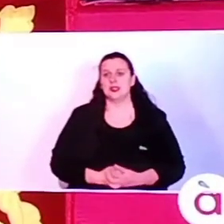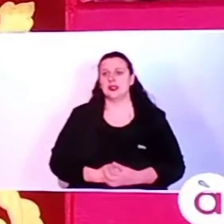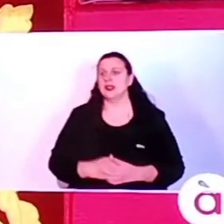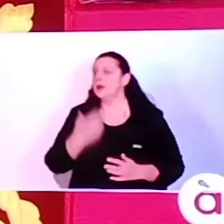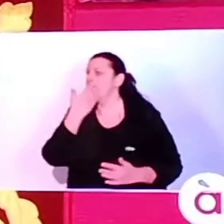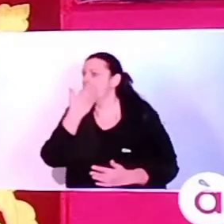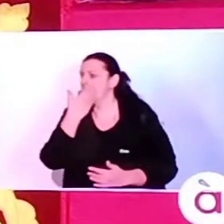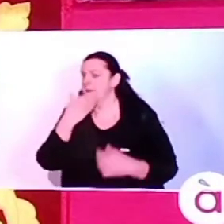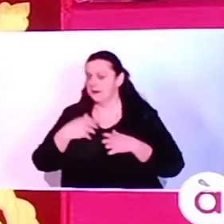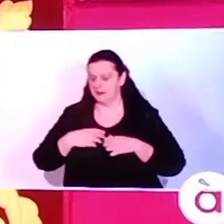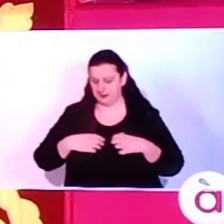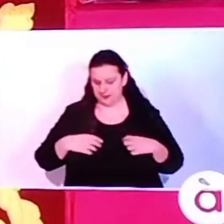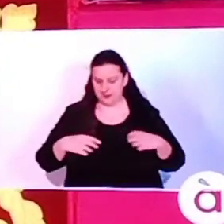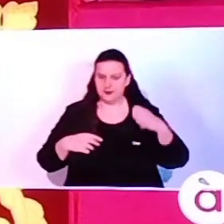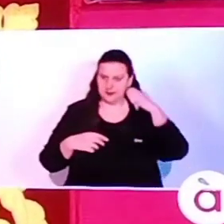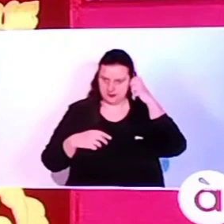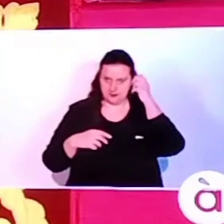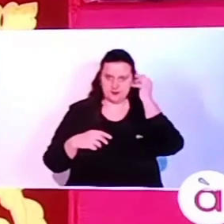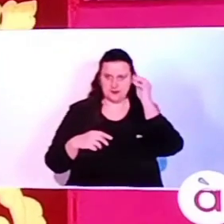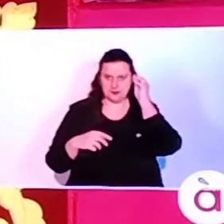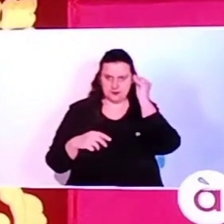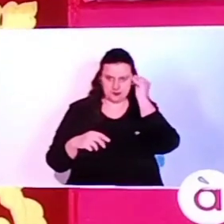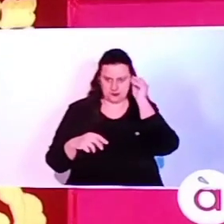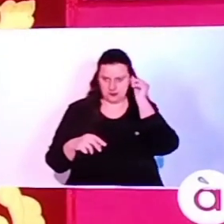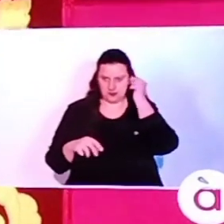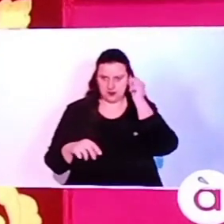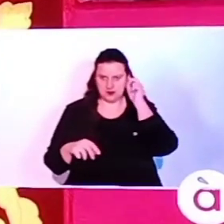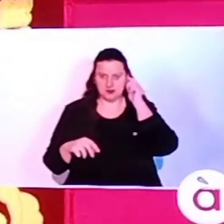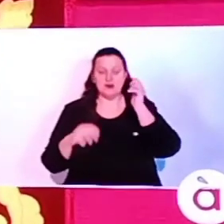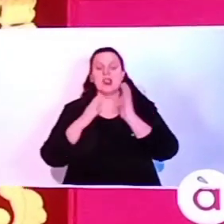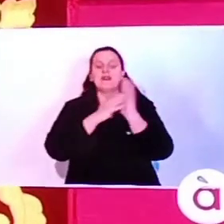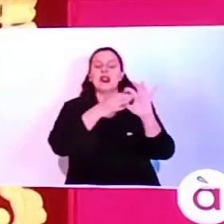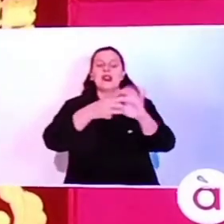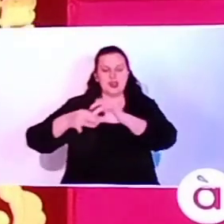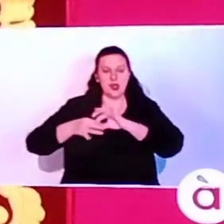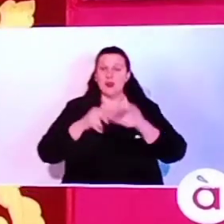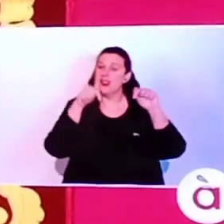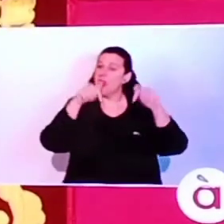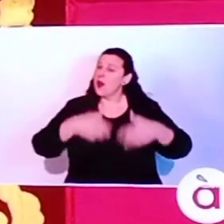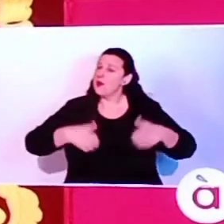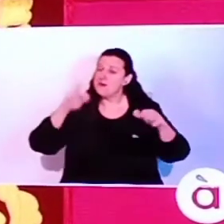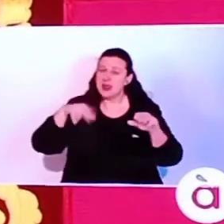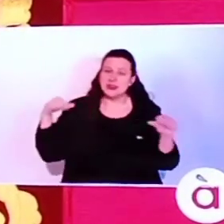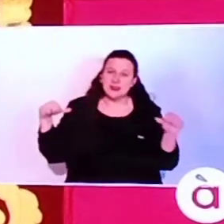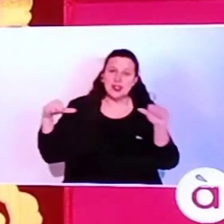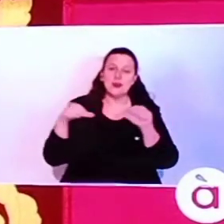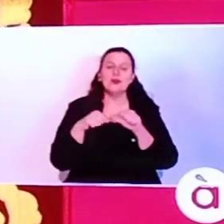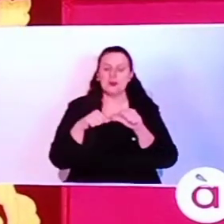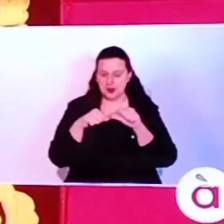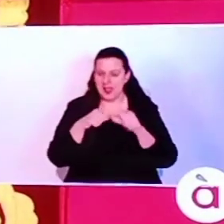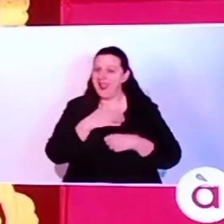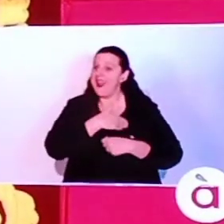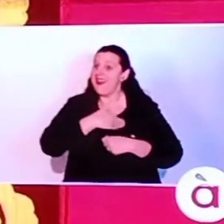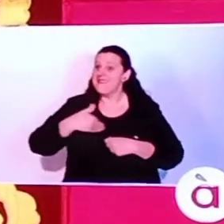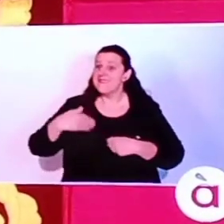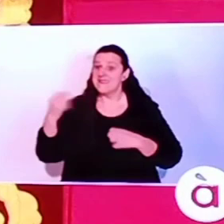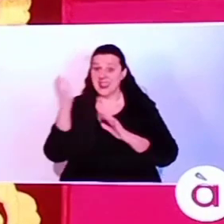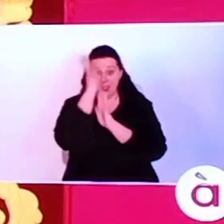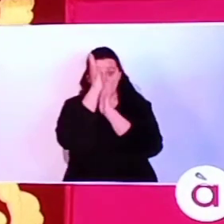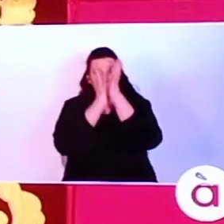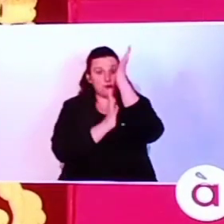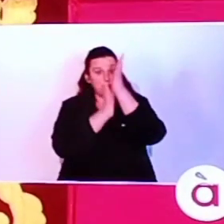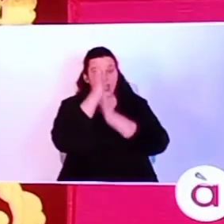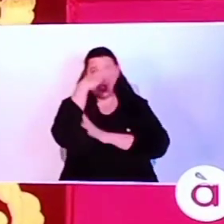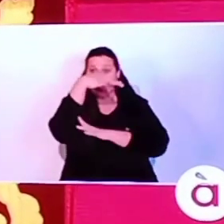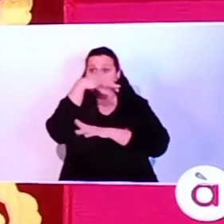València solidària, unida. Una València que avui, més que mai, només vol que les úniques flames